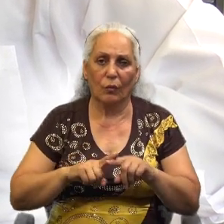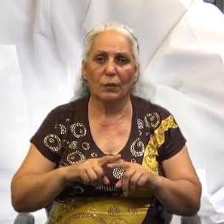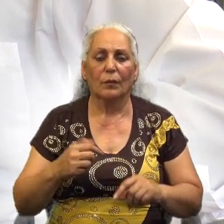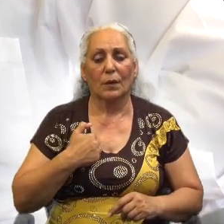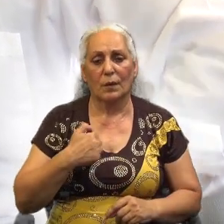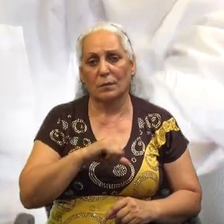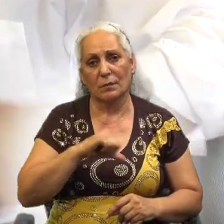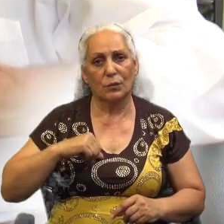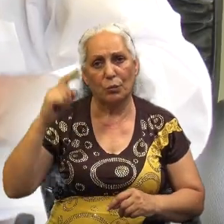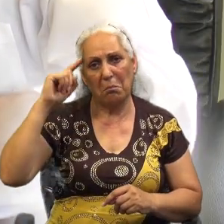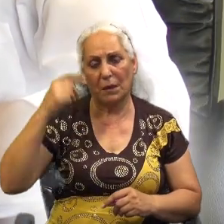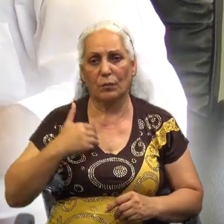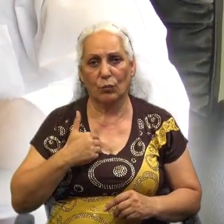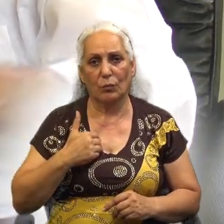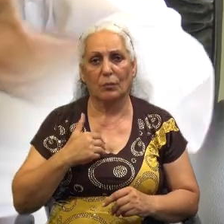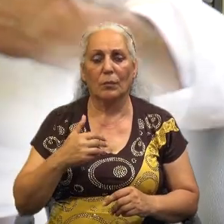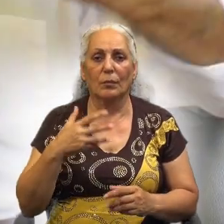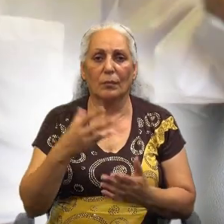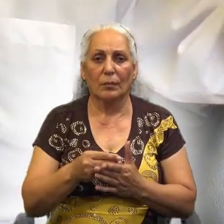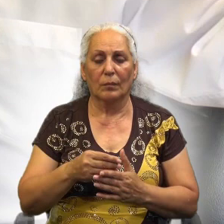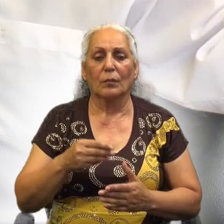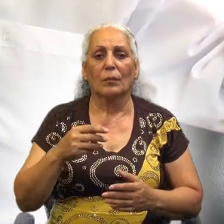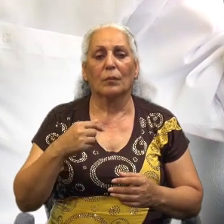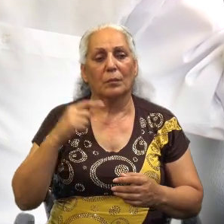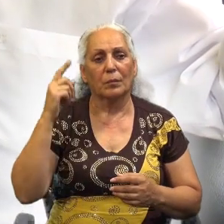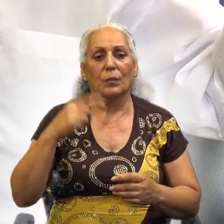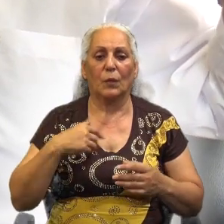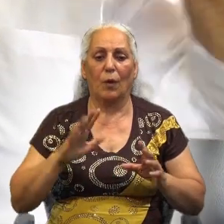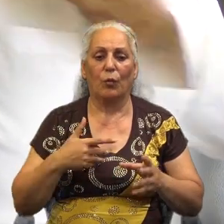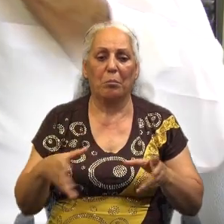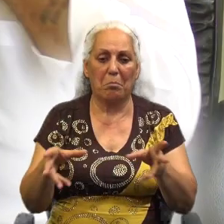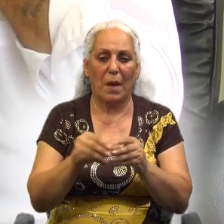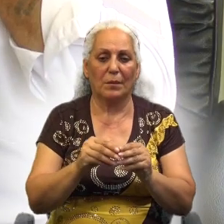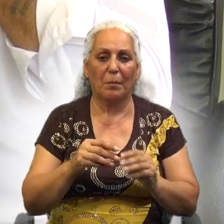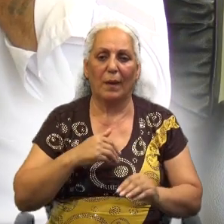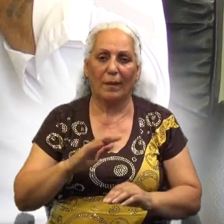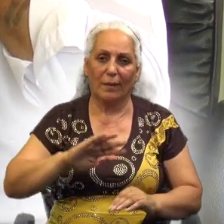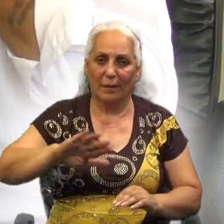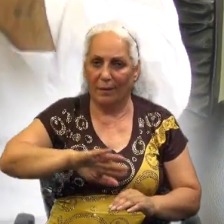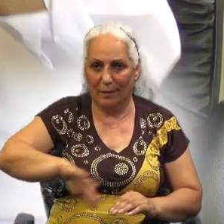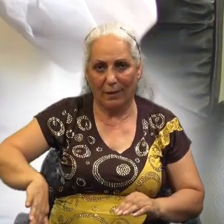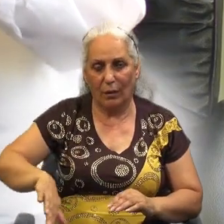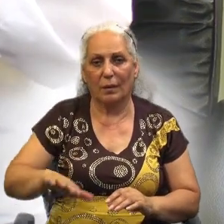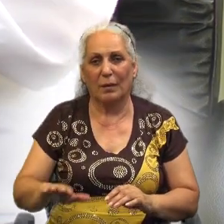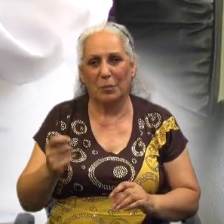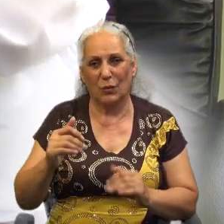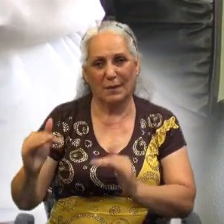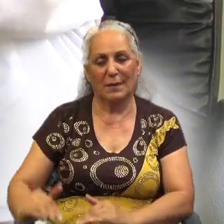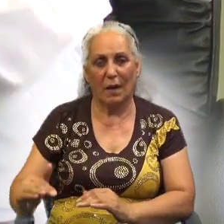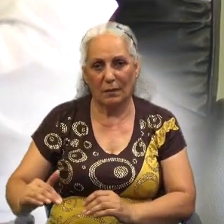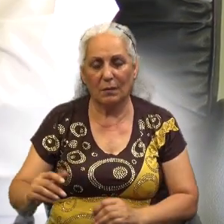կարծիքն եմ ասում, մտածել էին, որ մենք կմիանանք ներքևի թևին, հա, են